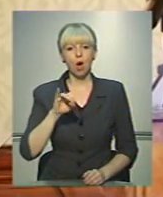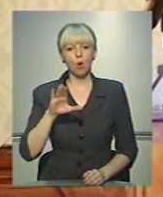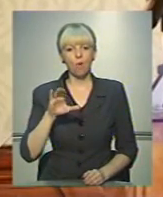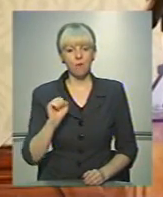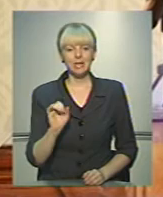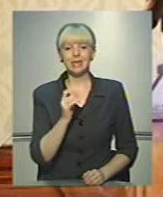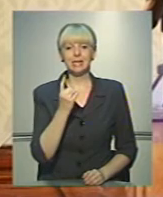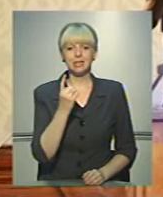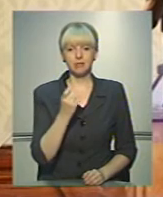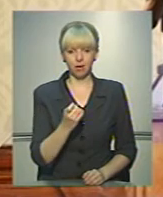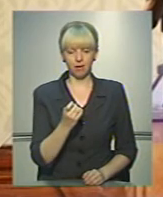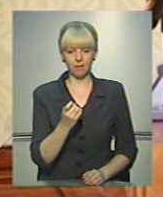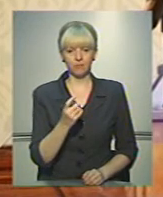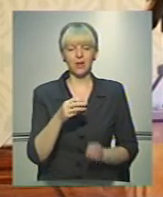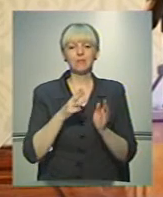із